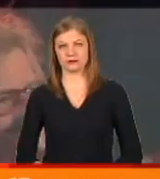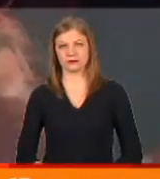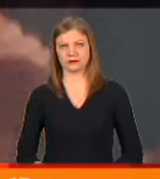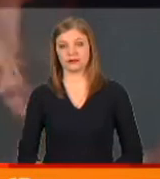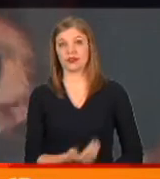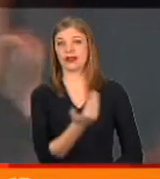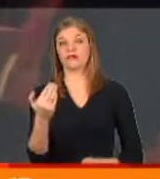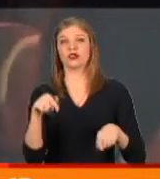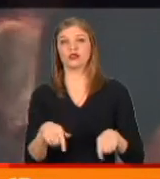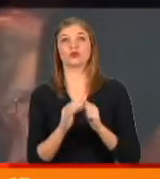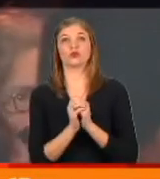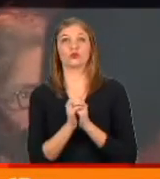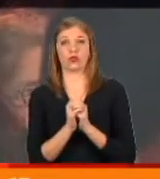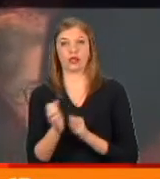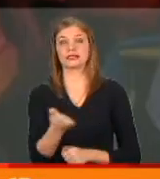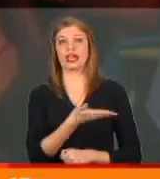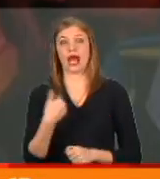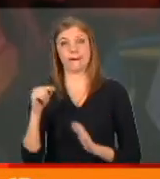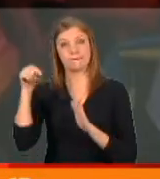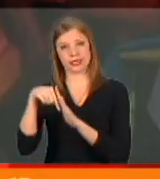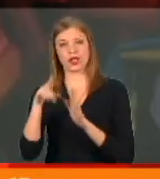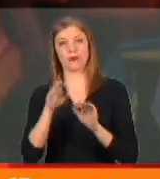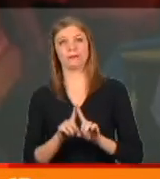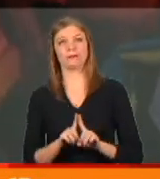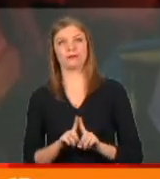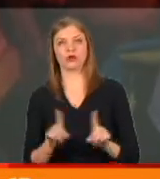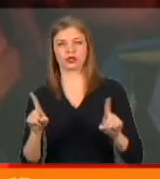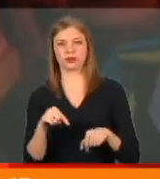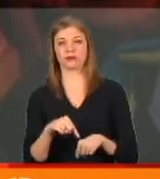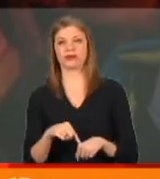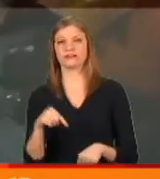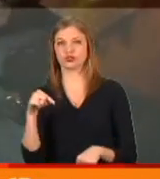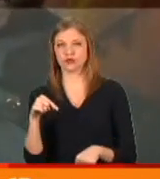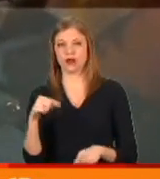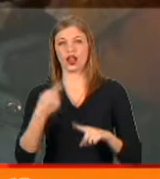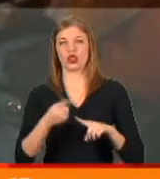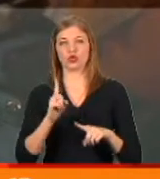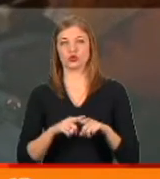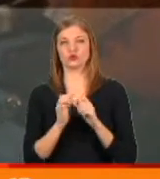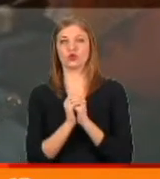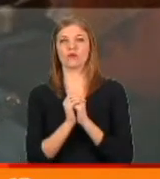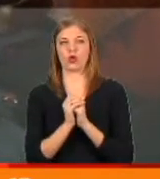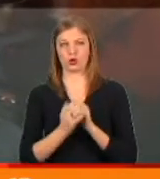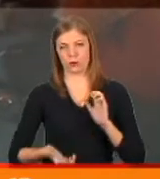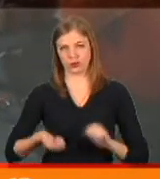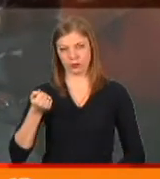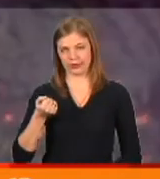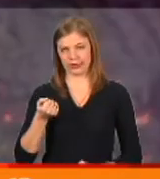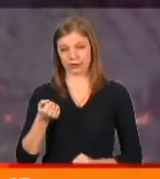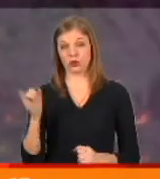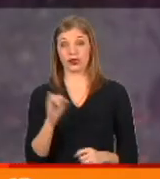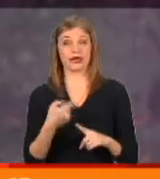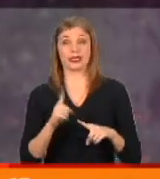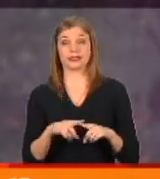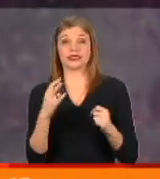Ви тут молилися, а ми там по-особливому відчували цю молитовну підтримку. І